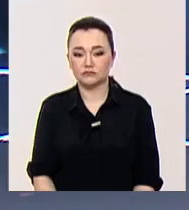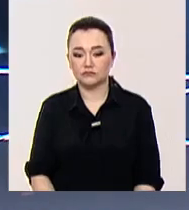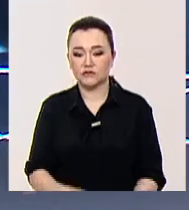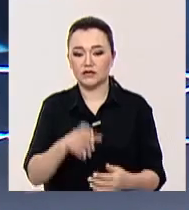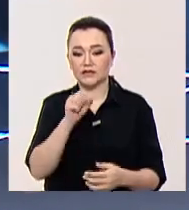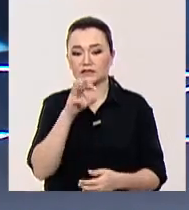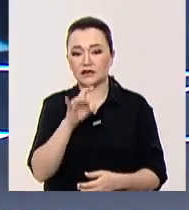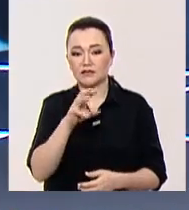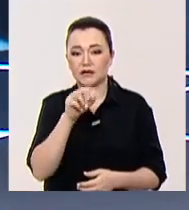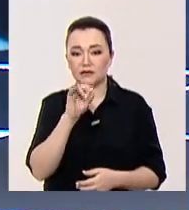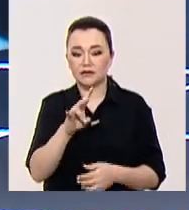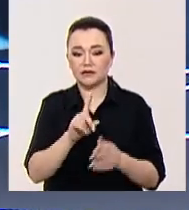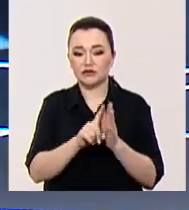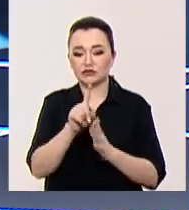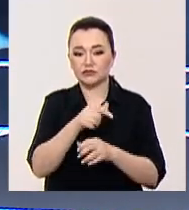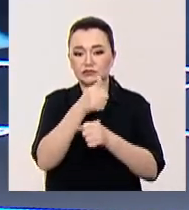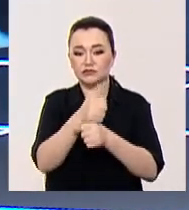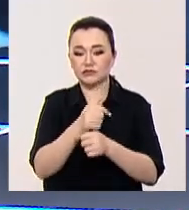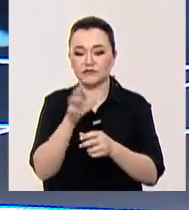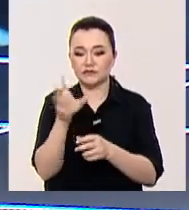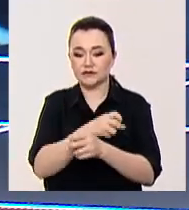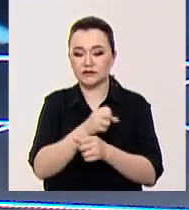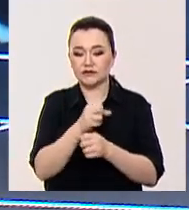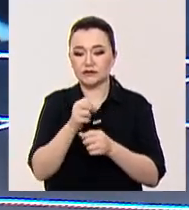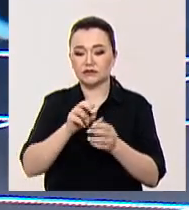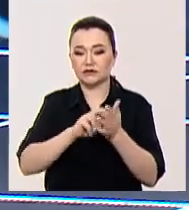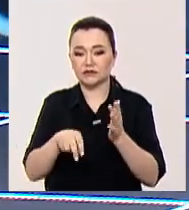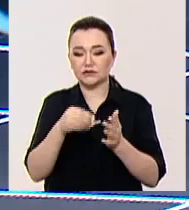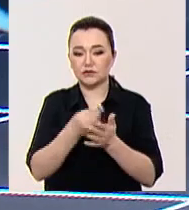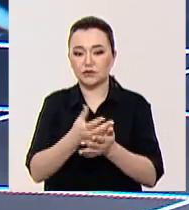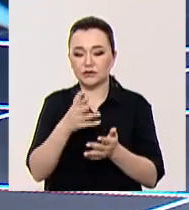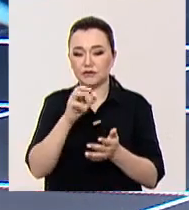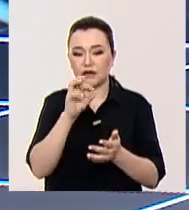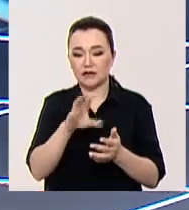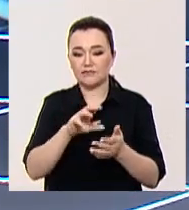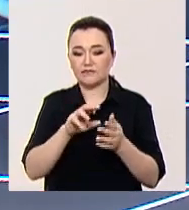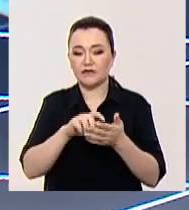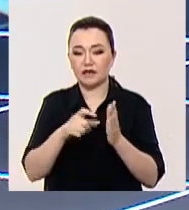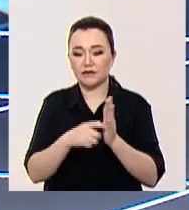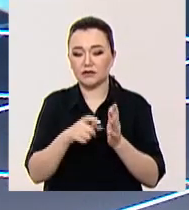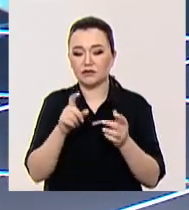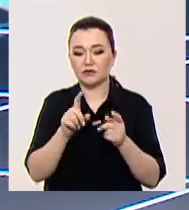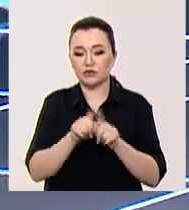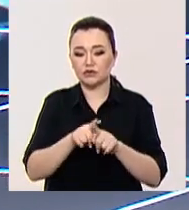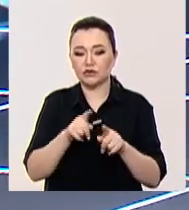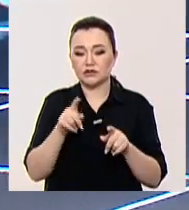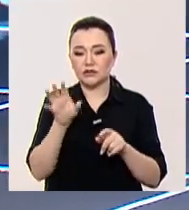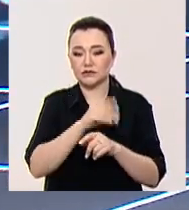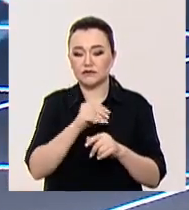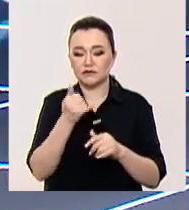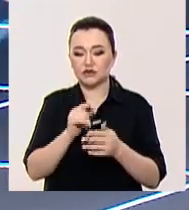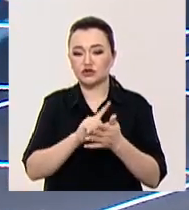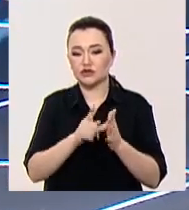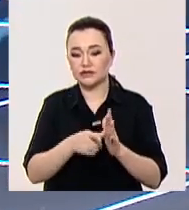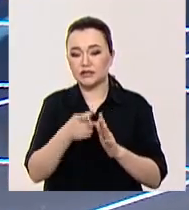Асқар Мәмин басқарған үкіметті отставкаға жіберген қымбатшылық Смайловтың да министрлер кабинеті үшін сын сағатқа айналды. Бүгін